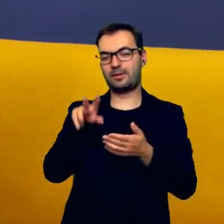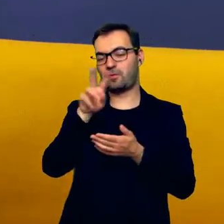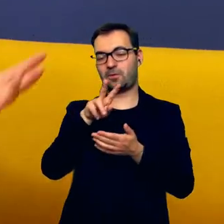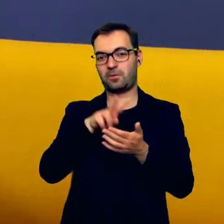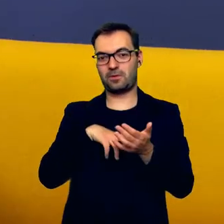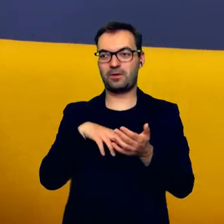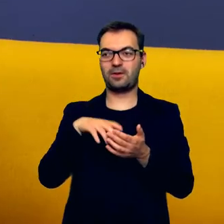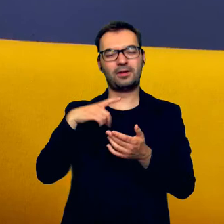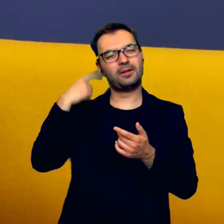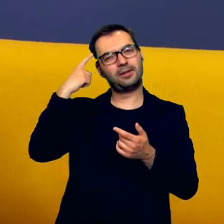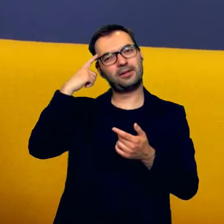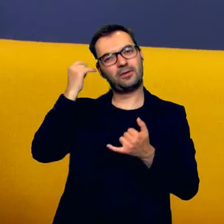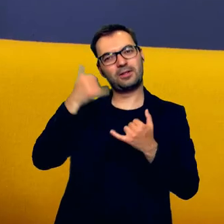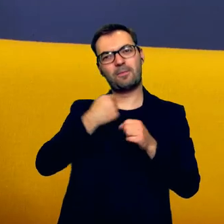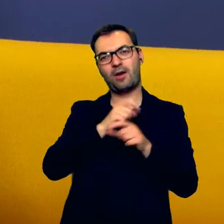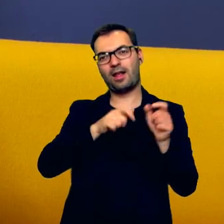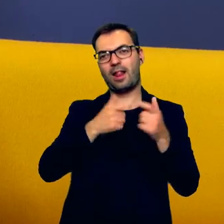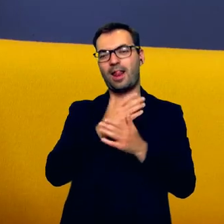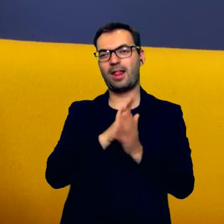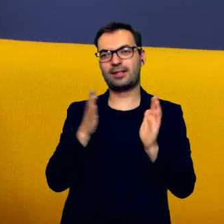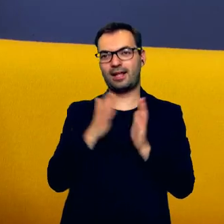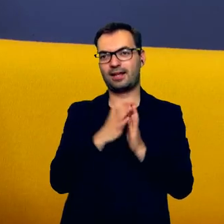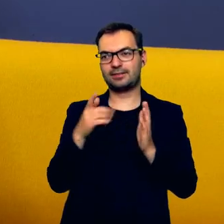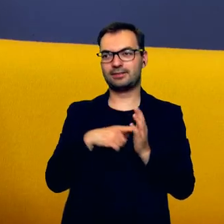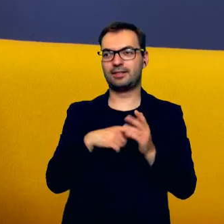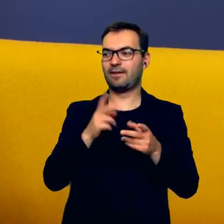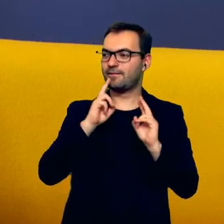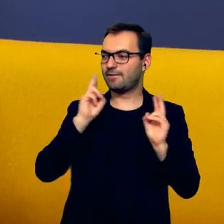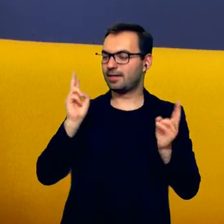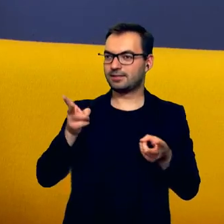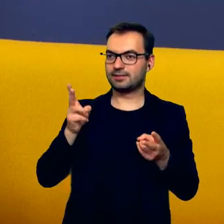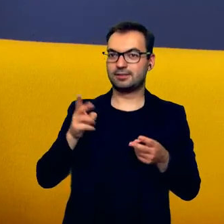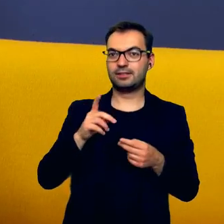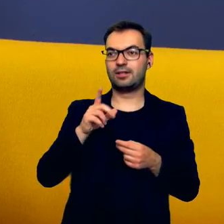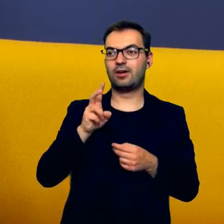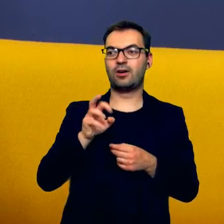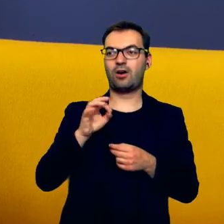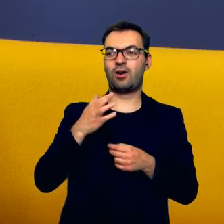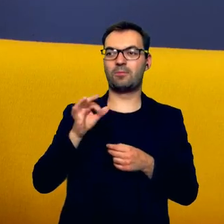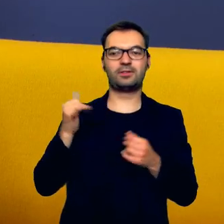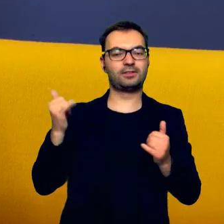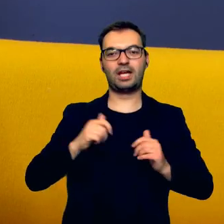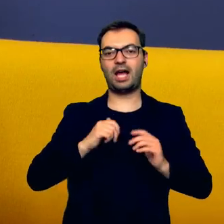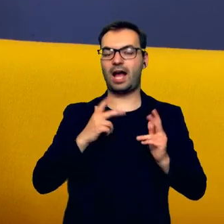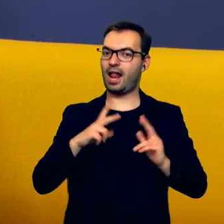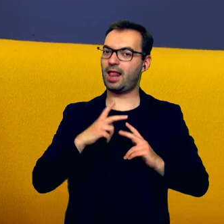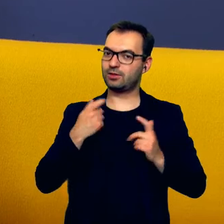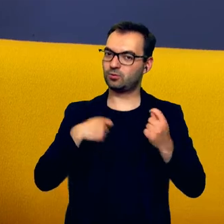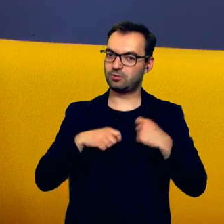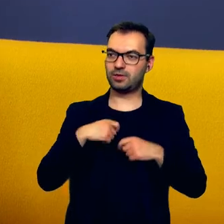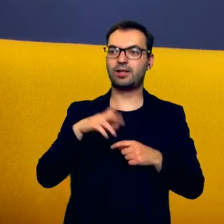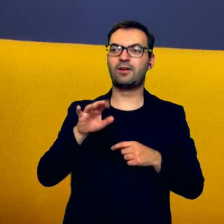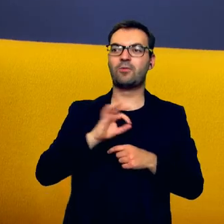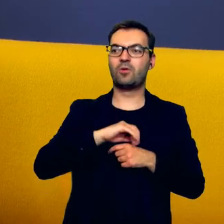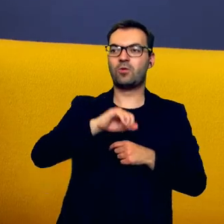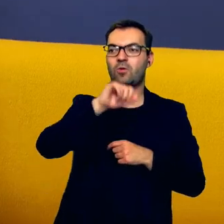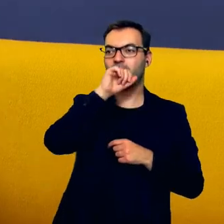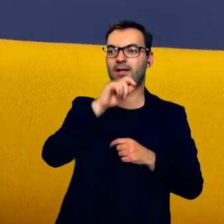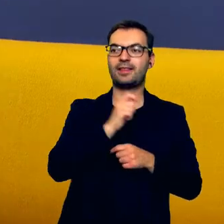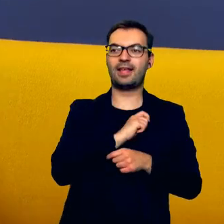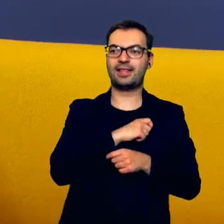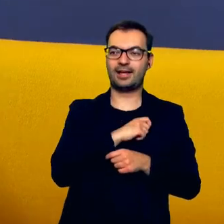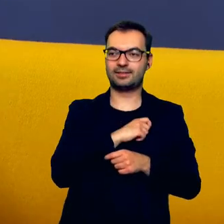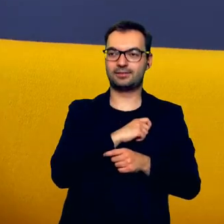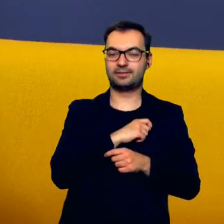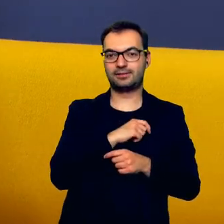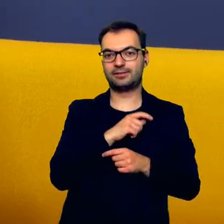pobieżnego przeglądu w mojej głowie różnych bohaterów literackich, detektywów, to faktycznie Sherlock Holmes był bardzo starannie ubrany, ale nawet mój ulubiony detektyw,